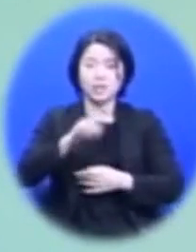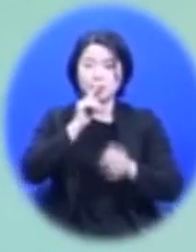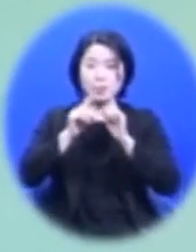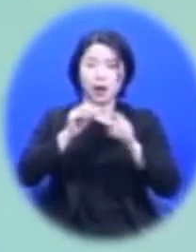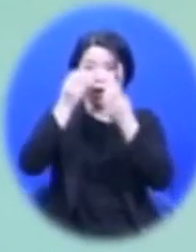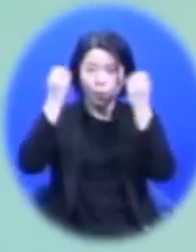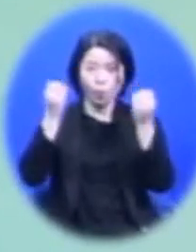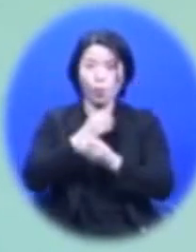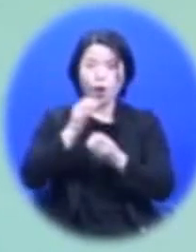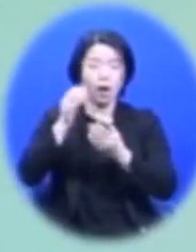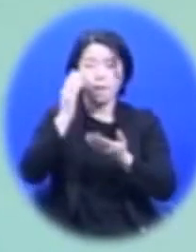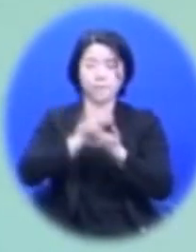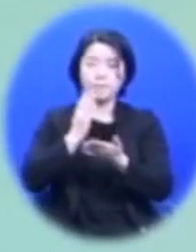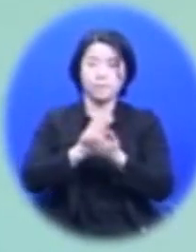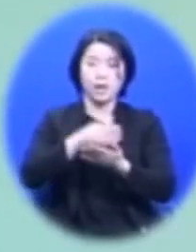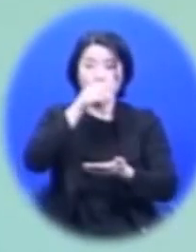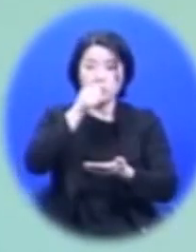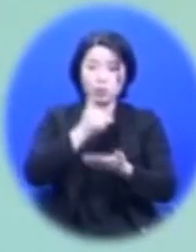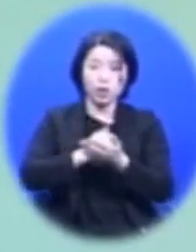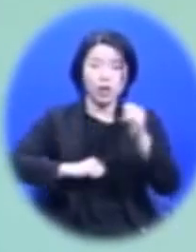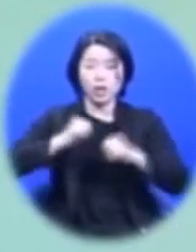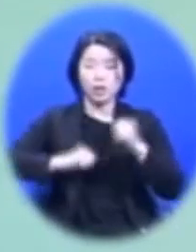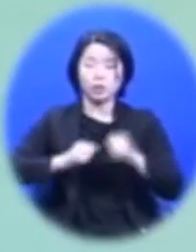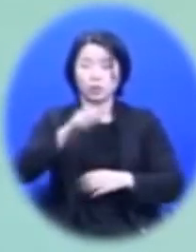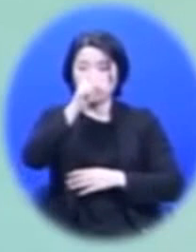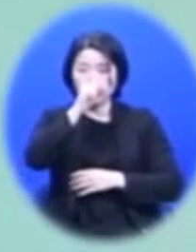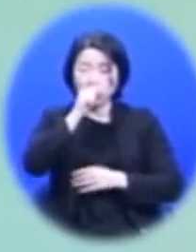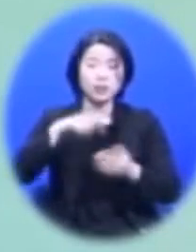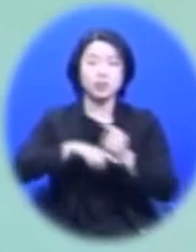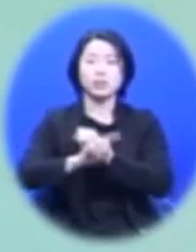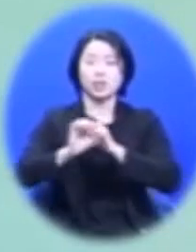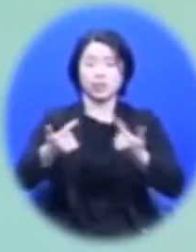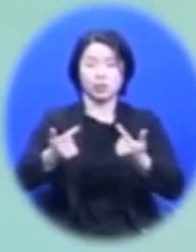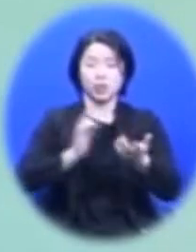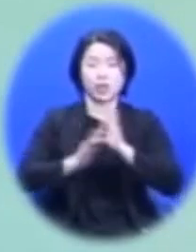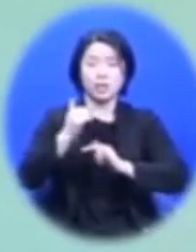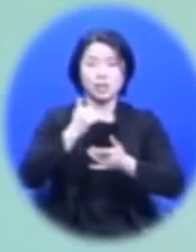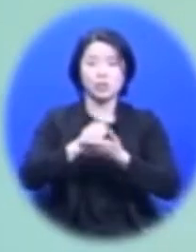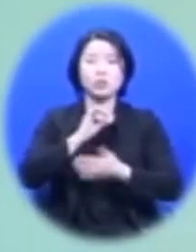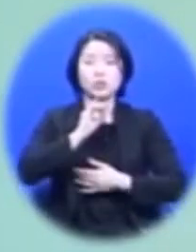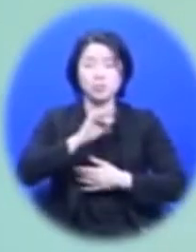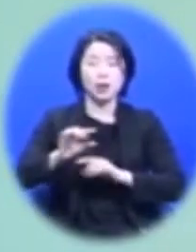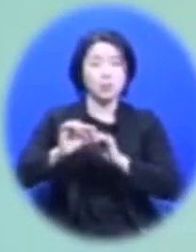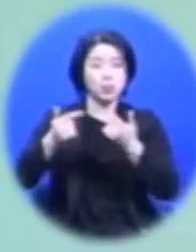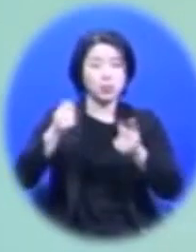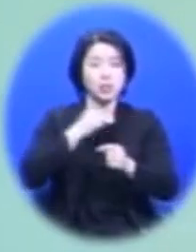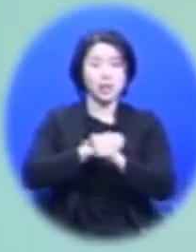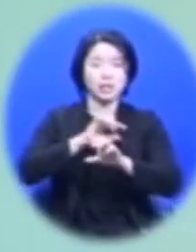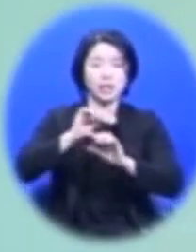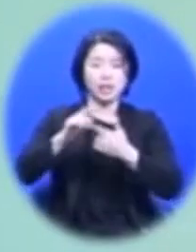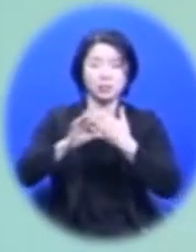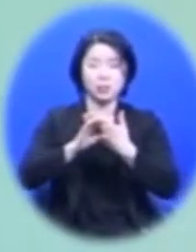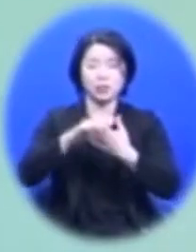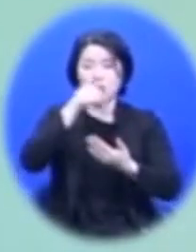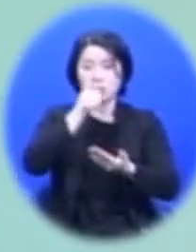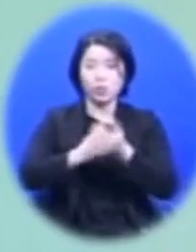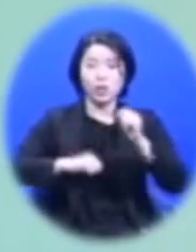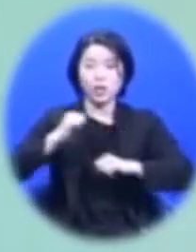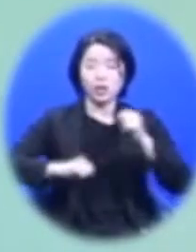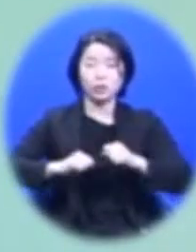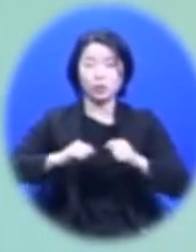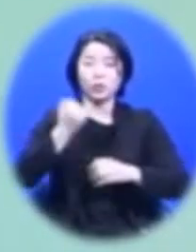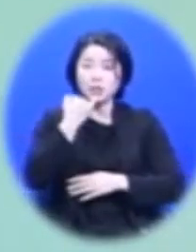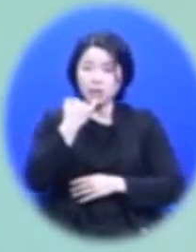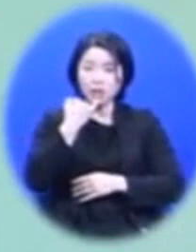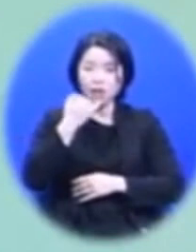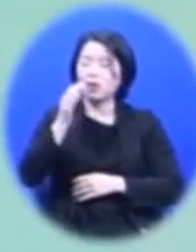됩니다. 죄를 지어도 좋다는 뜻이 아닙니다. 예수님만 부인하지 않으면 죄를 지어도 괜찮다. 결코